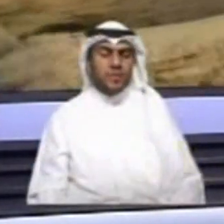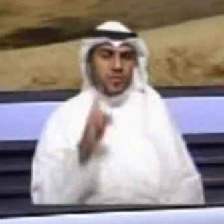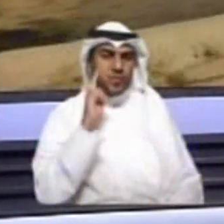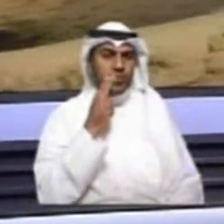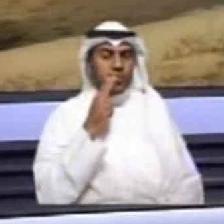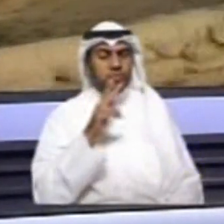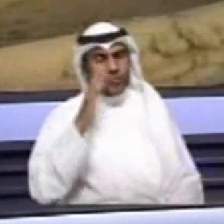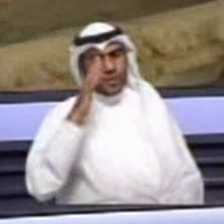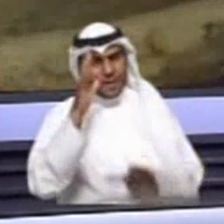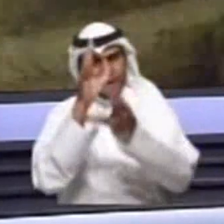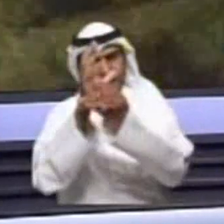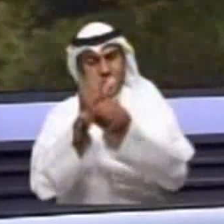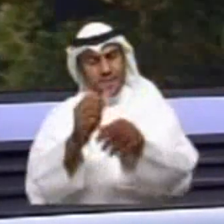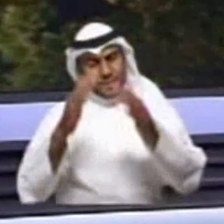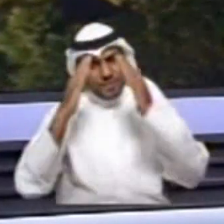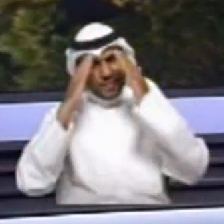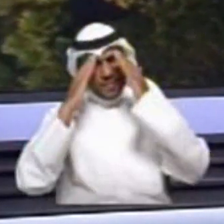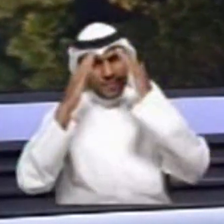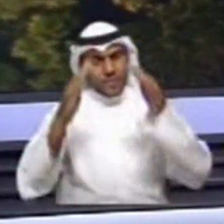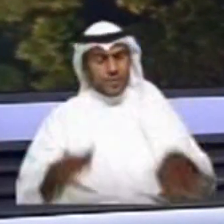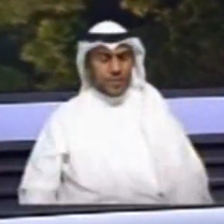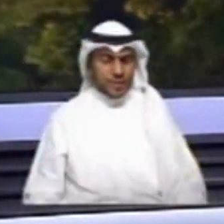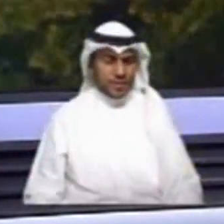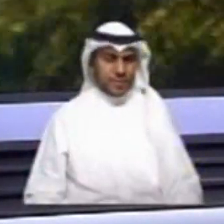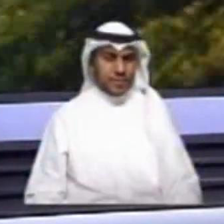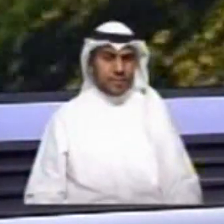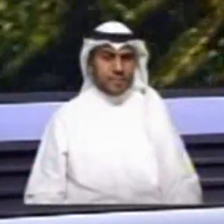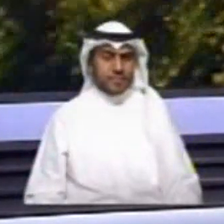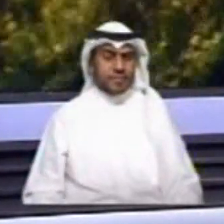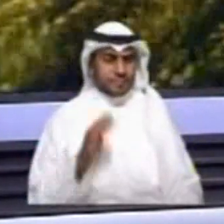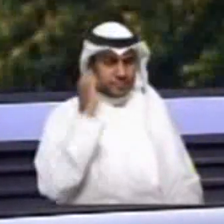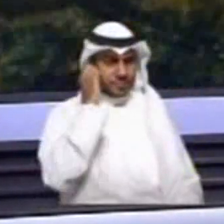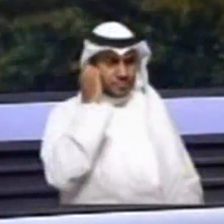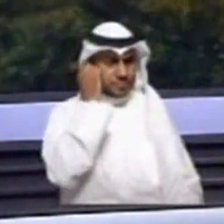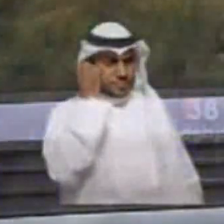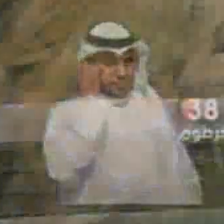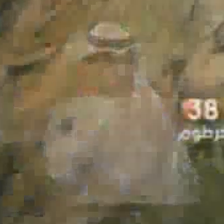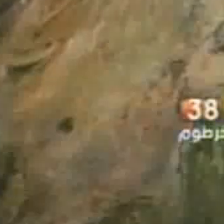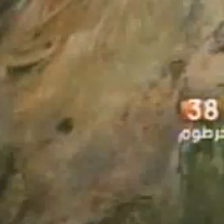النشرة، تابعوا معنا درجات الحرارة المتوقعة في العواصم العربية والعالمية، والسلام عليكم.